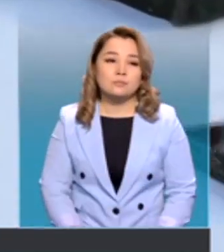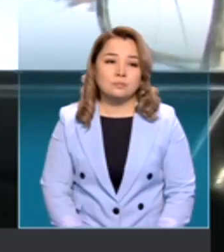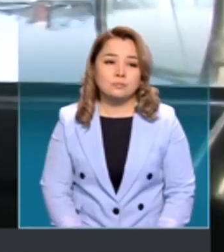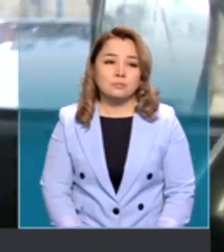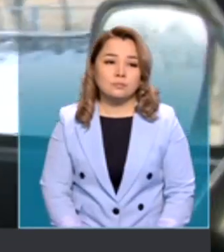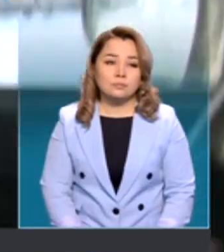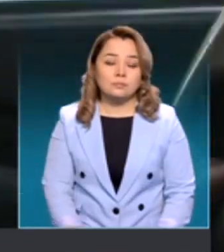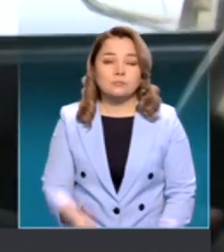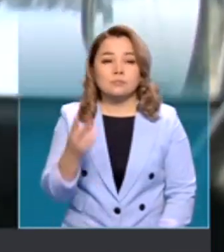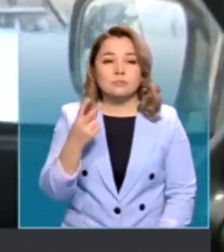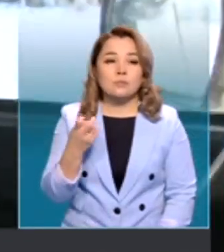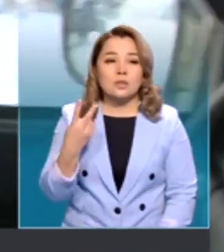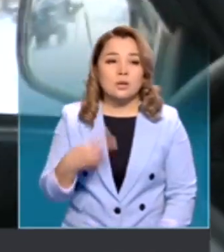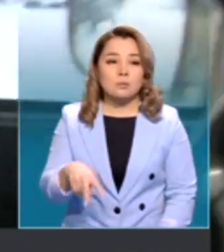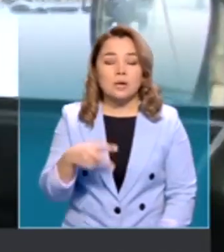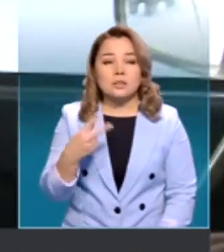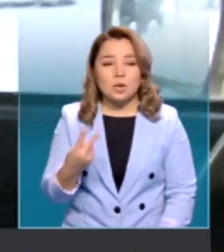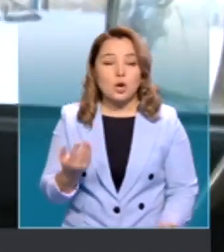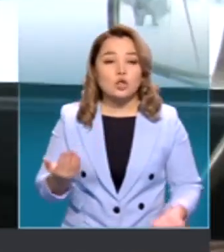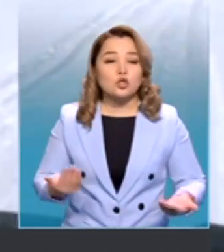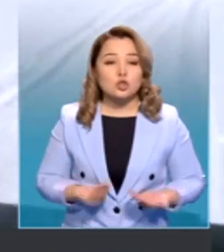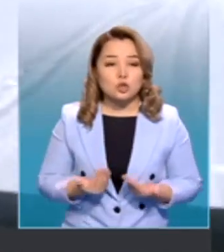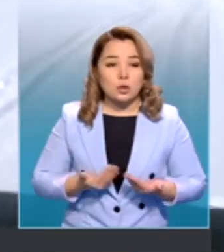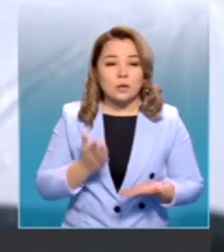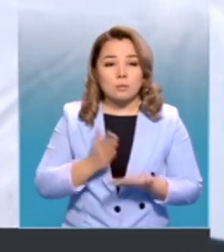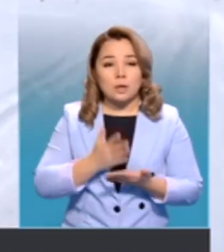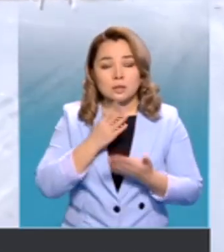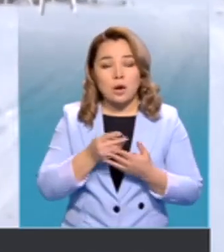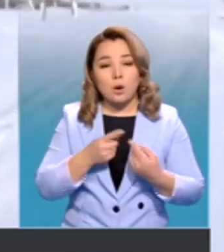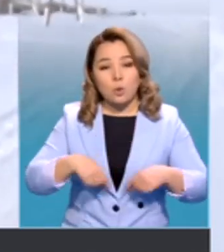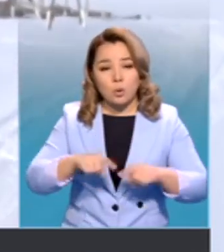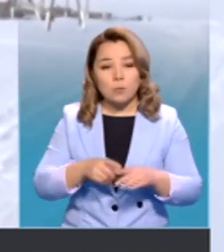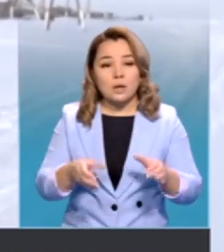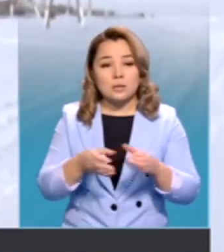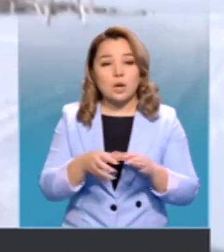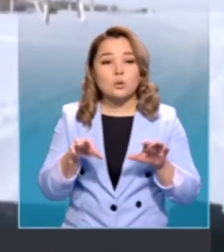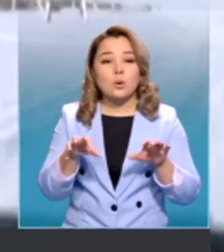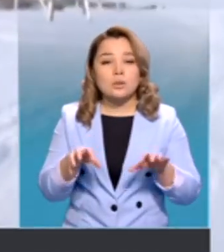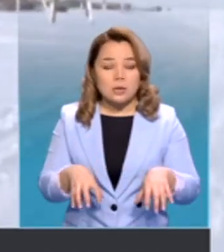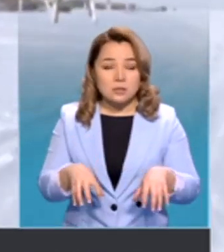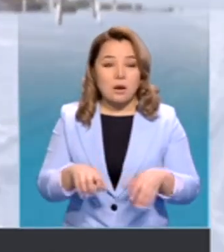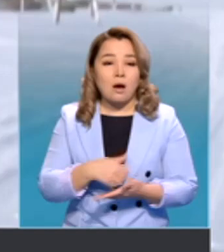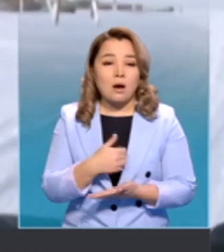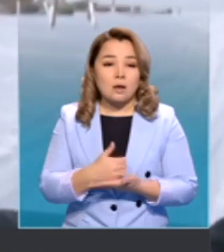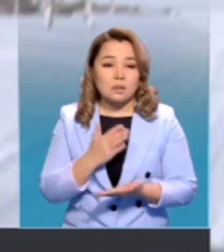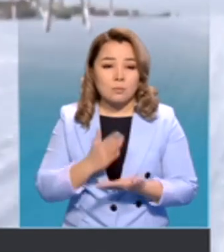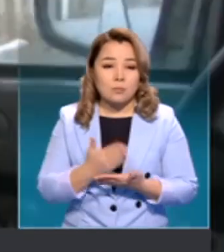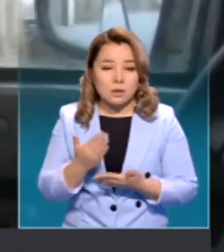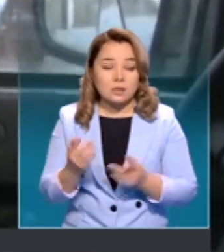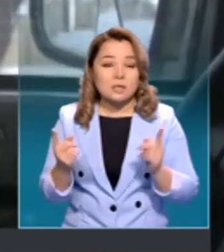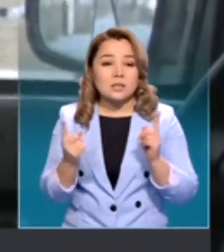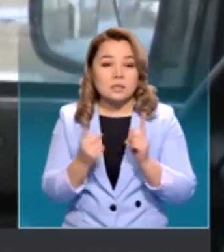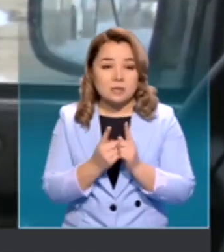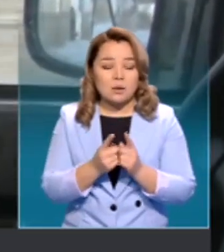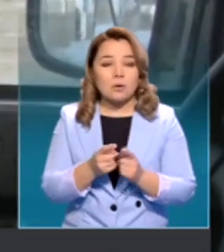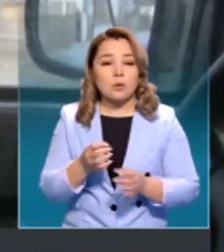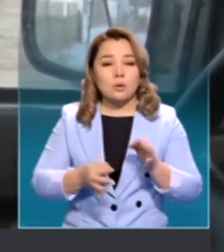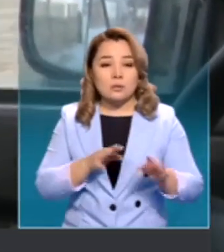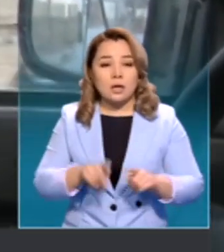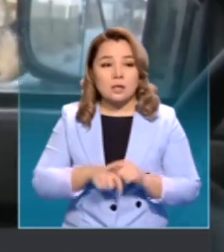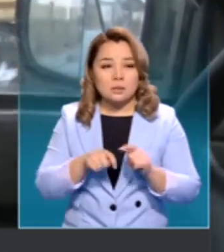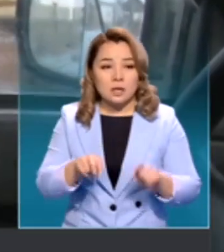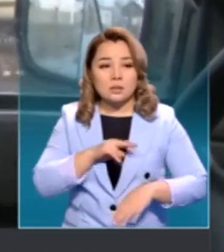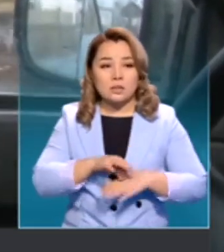селосында 222 тұрғын тұрады. Қоғамдық кеңесінің төрағасы мен әкіміміз бар, кездесіп, қылмыстық істің алдын